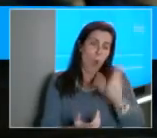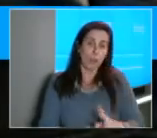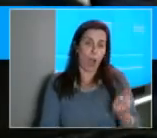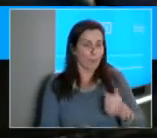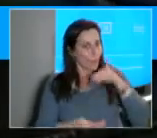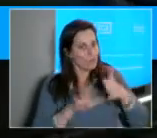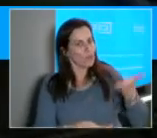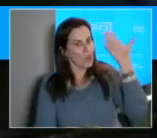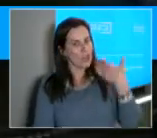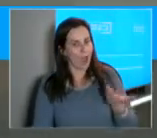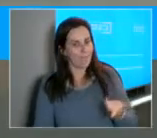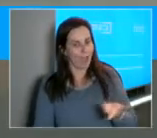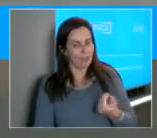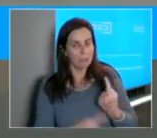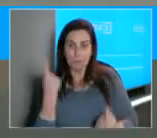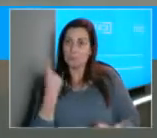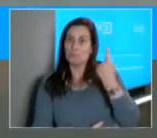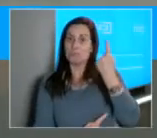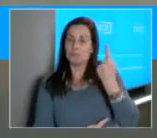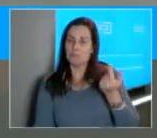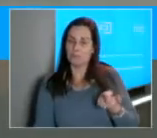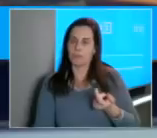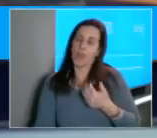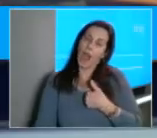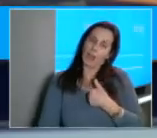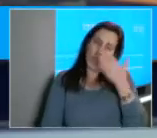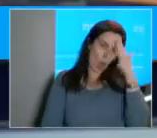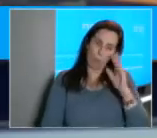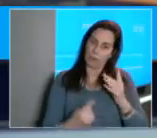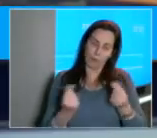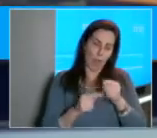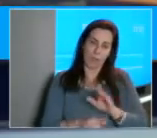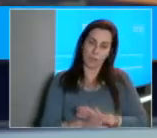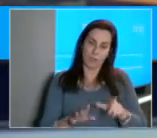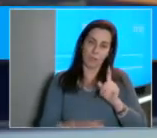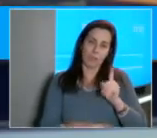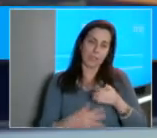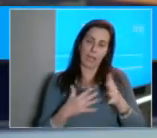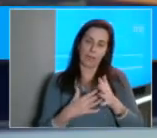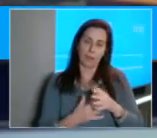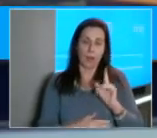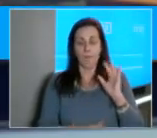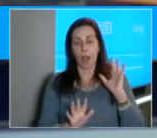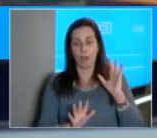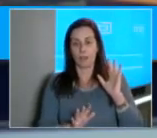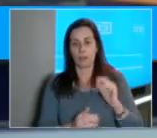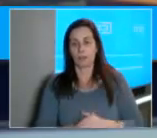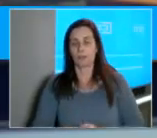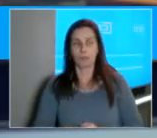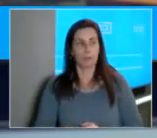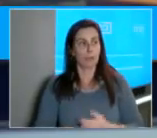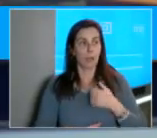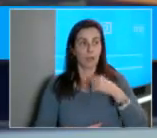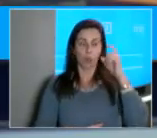ראש ממשלה לשעבר, אתה מכיר כזה תקדים? אני אישית לא מכיר, זה צריכים לבדוק. אבל בהחלט